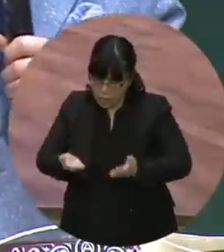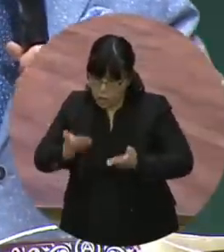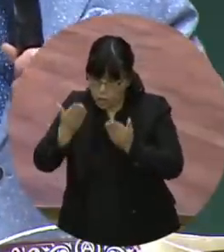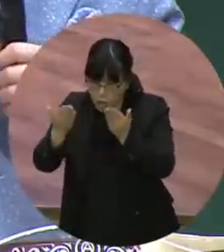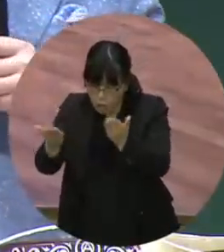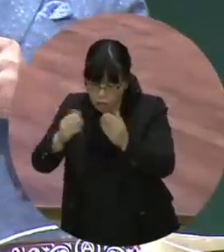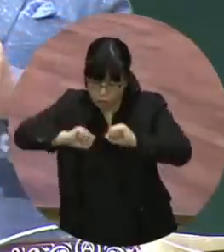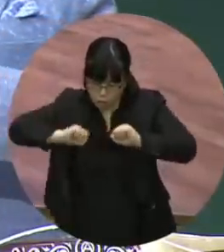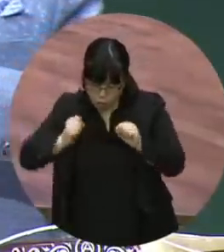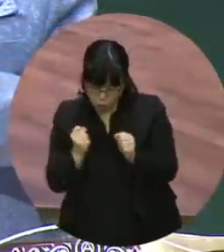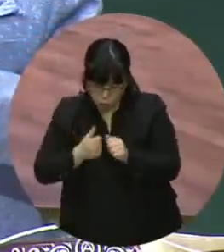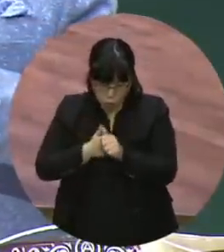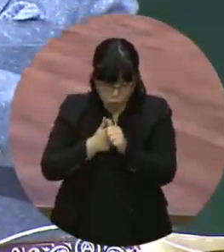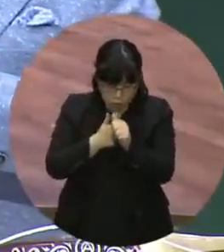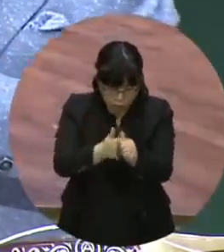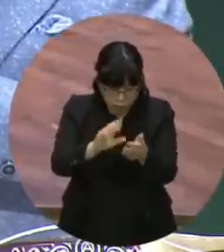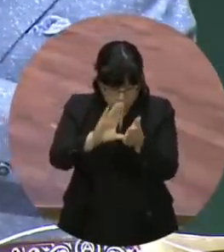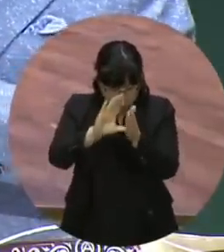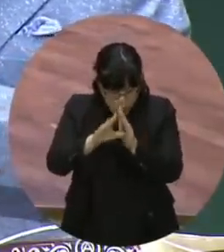인도하십니다.